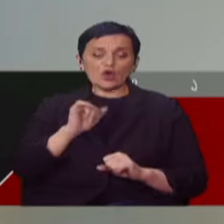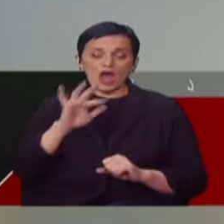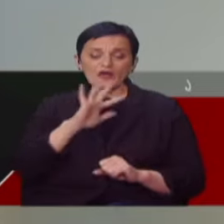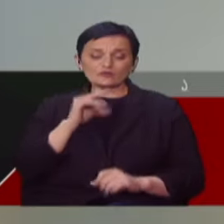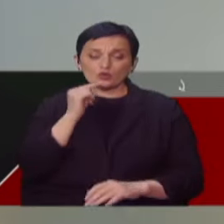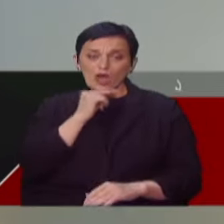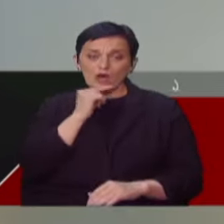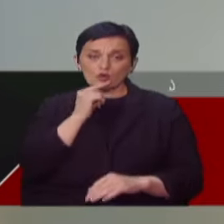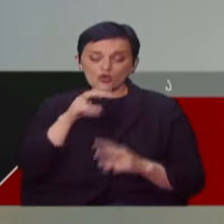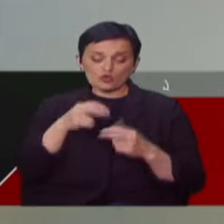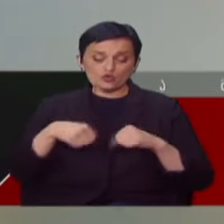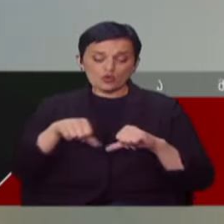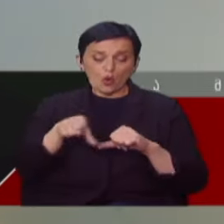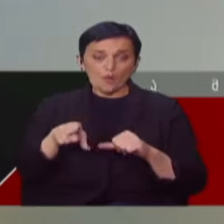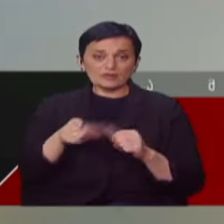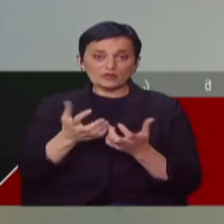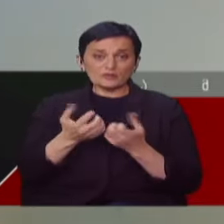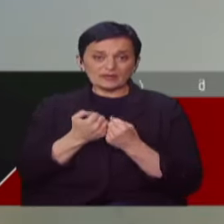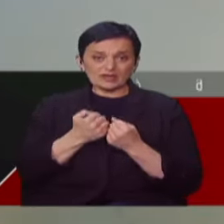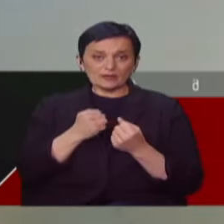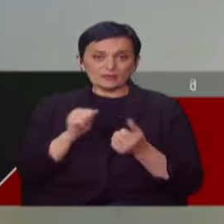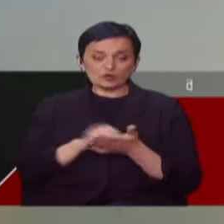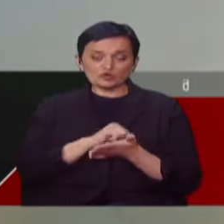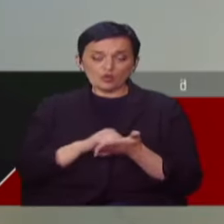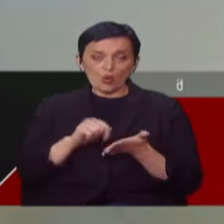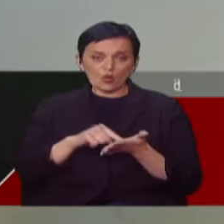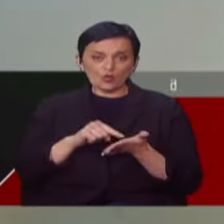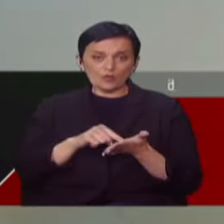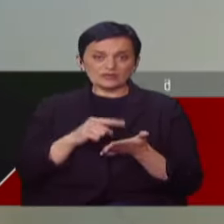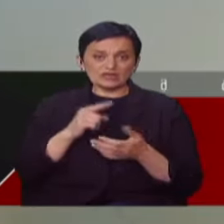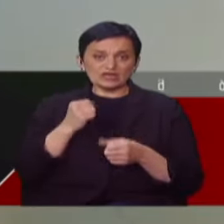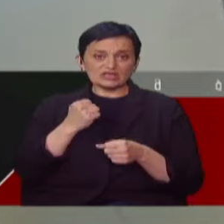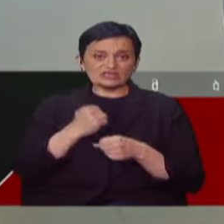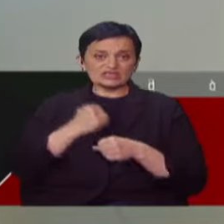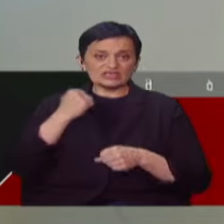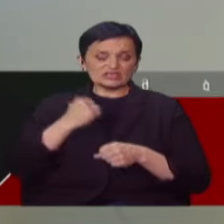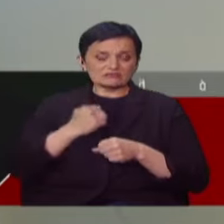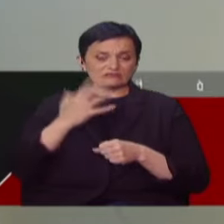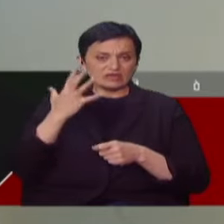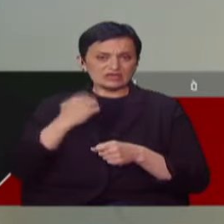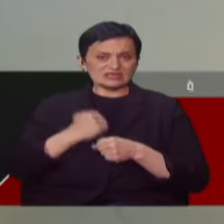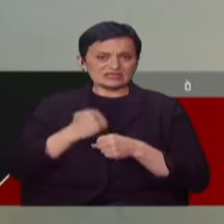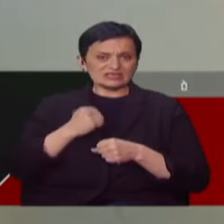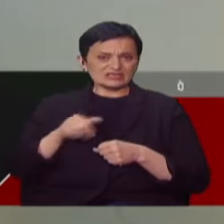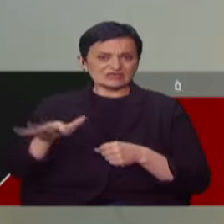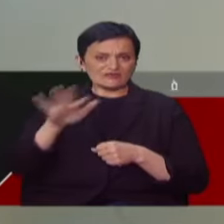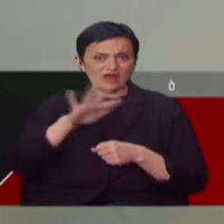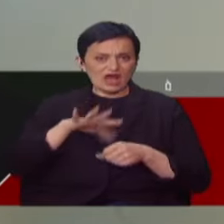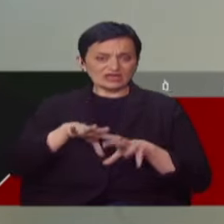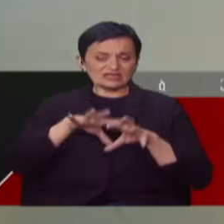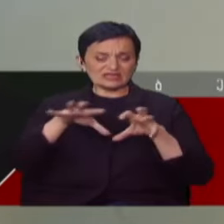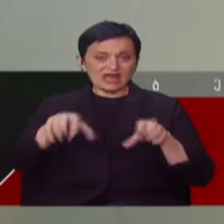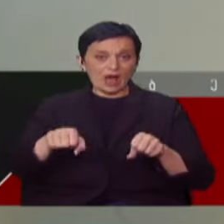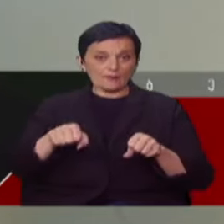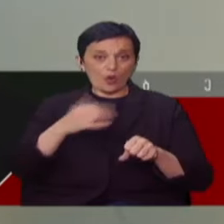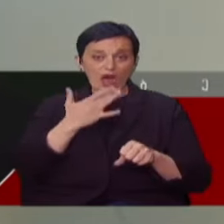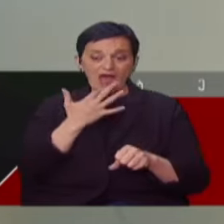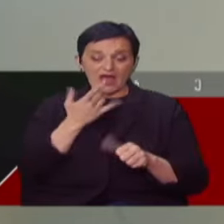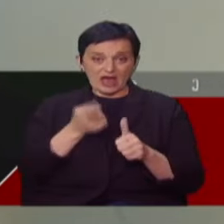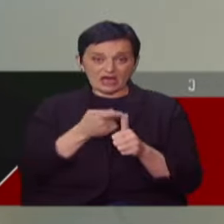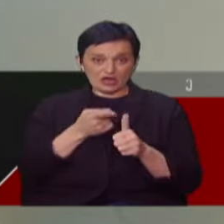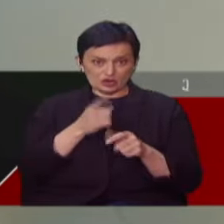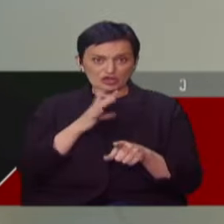კომისიის ფარგლებში მიღებული ყოფილიყო გარკვეული დოკუმენტაცია, რომელიც სვანებს ასე ვთქვათ დაპყრობილ ერად აცხადებდა,